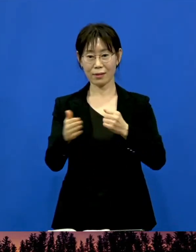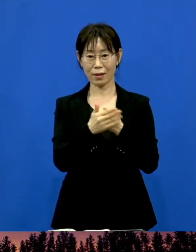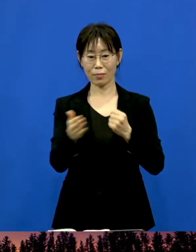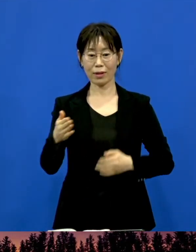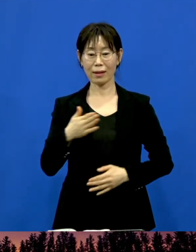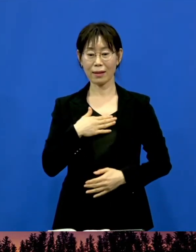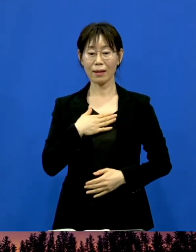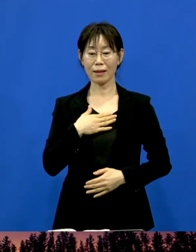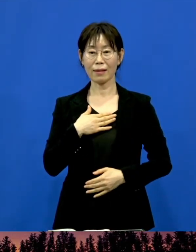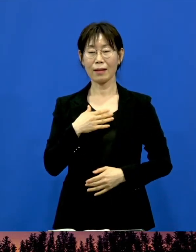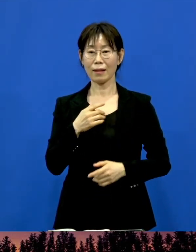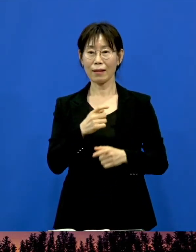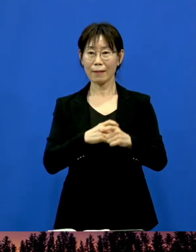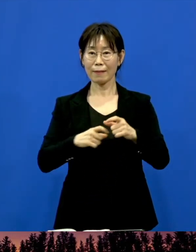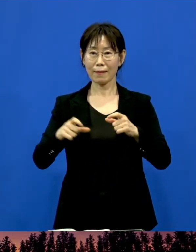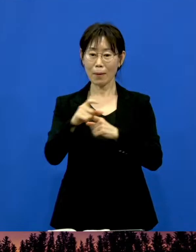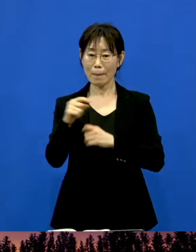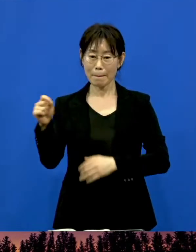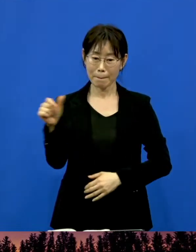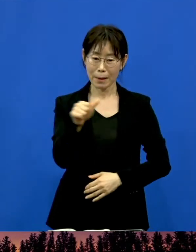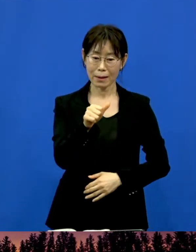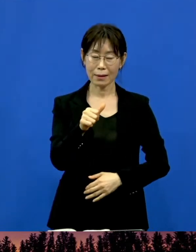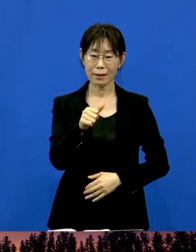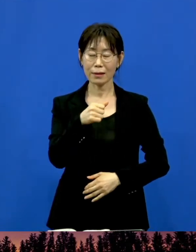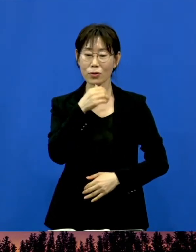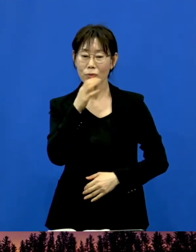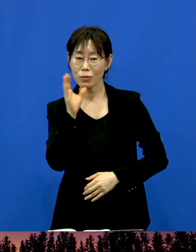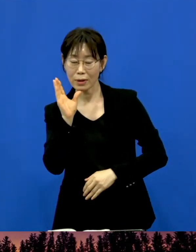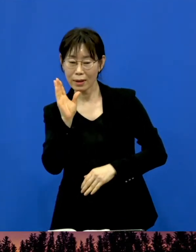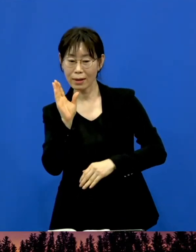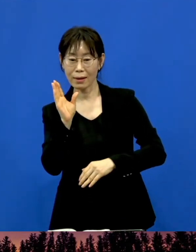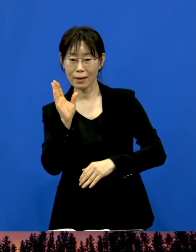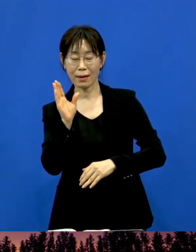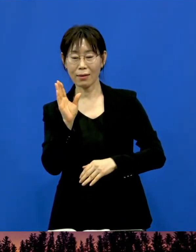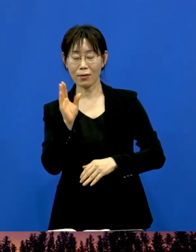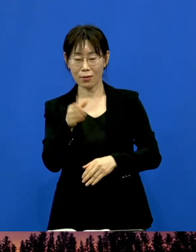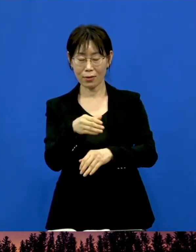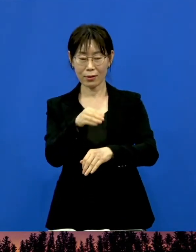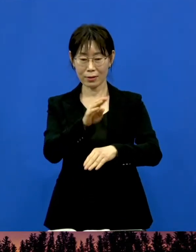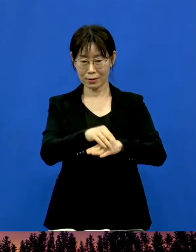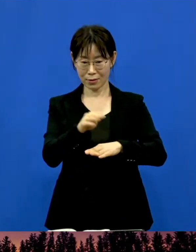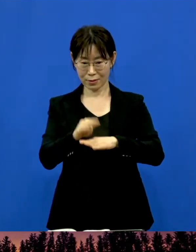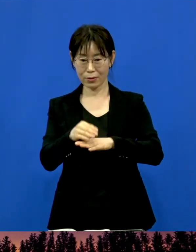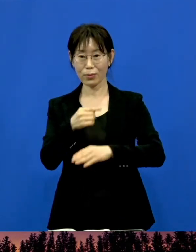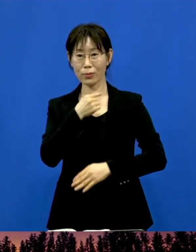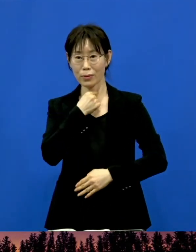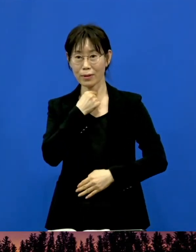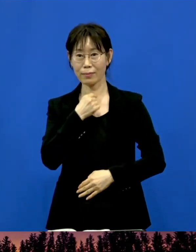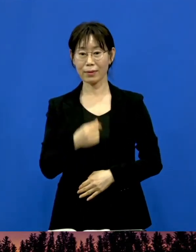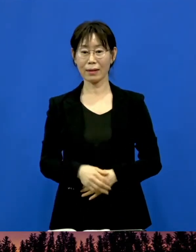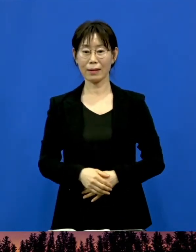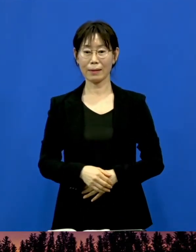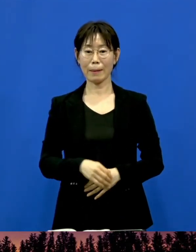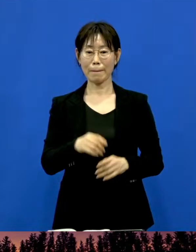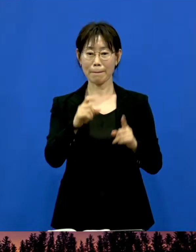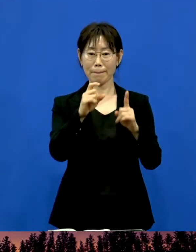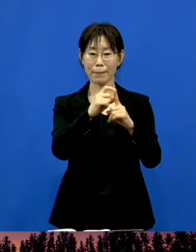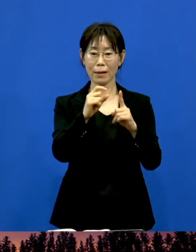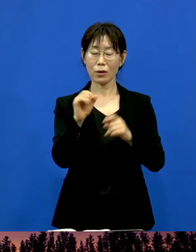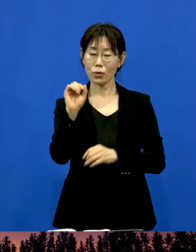거예요. 여러분, 요즘 자주 우리가 쓰는 단어 중에 하나가 뭐냐면 업데이트, 업그레이드라고 하는